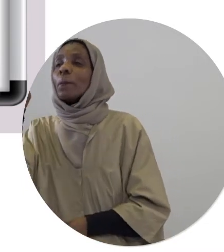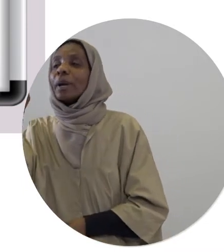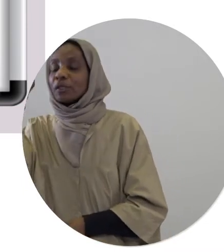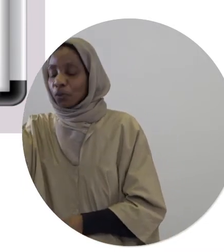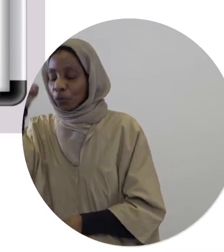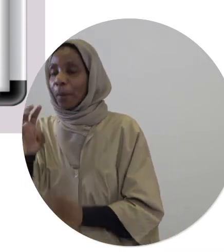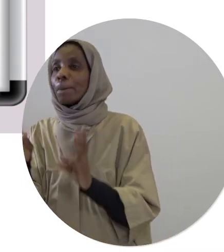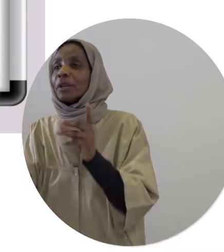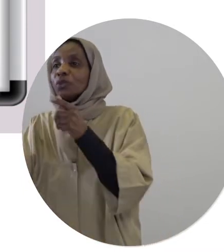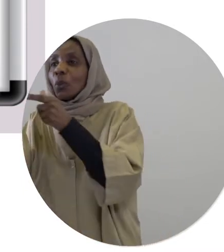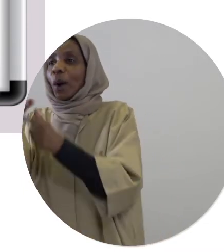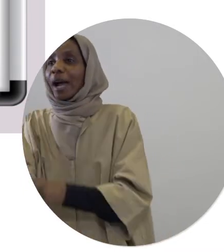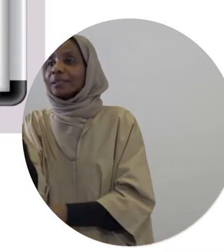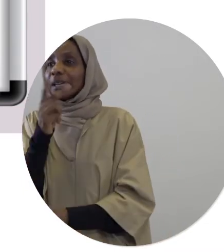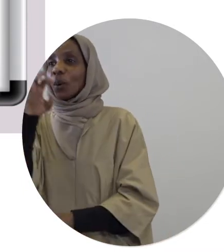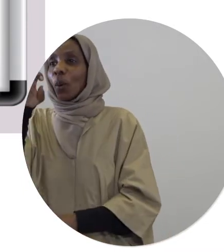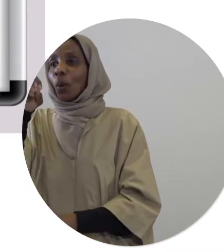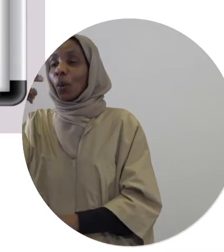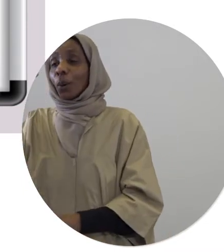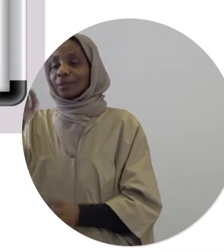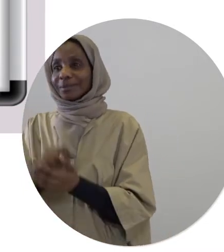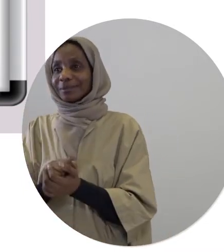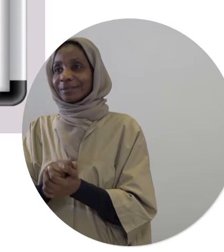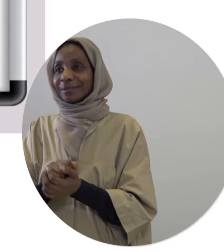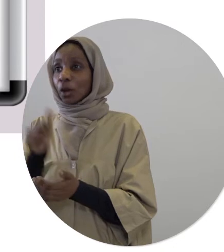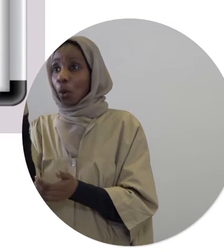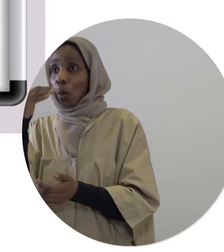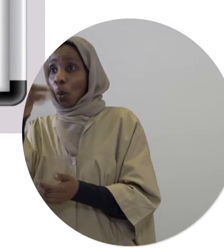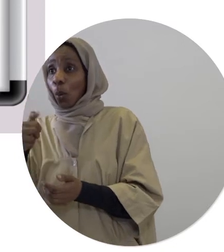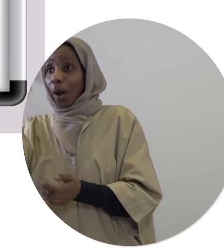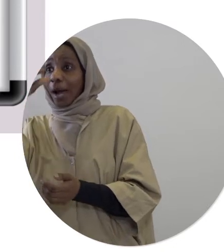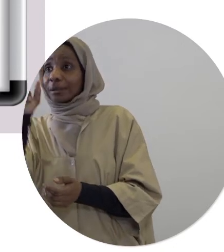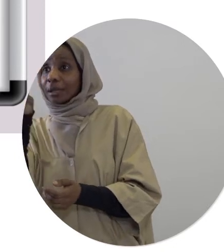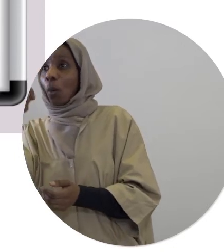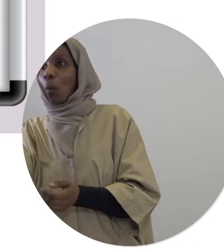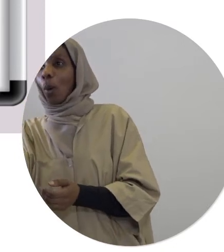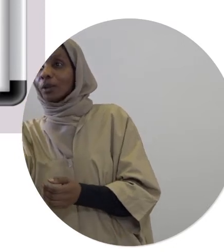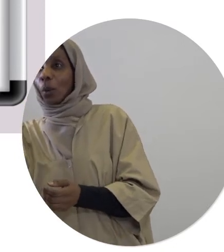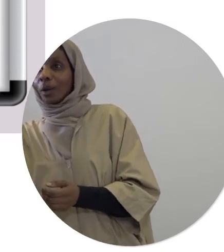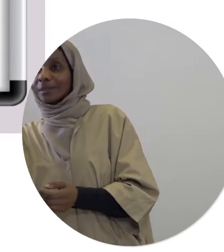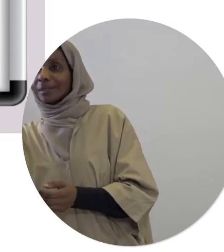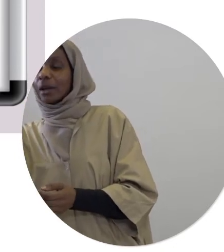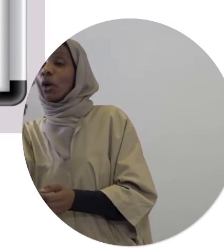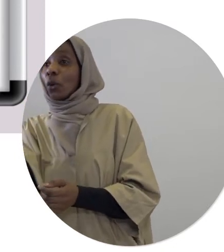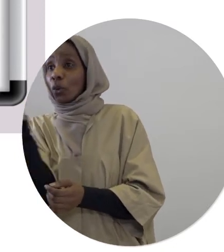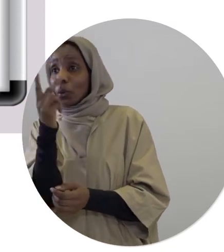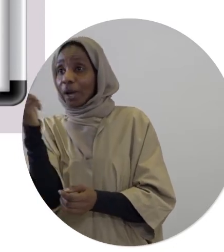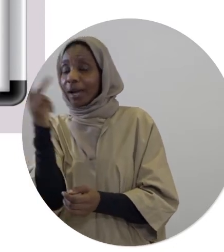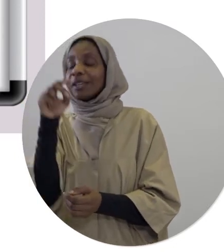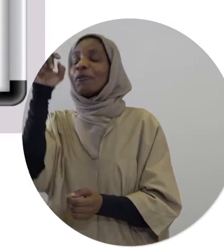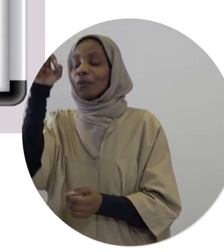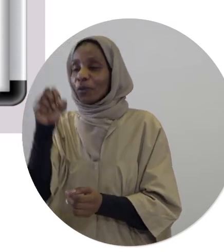بوجود مجموعتين من الهيدروكسيل في الجزيء، إذن كحولات ثنائية الهيدروكسيل أعني